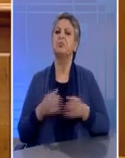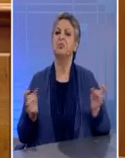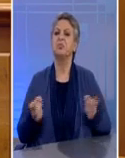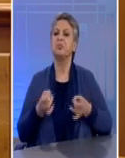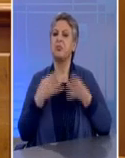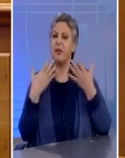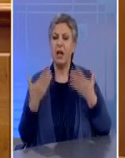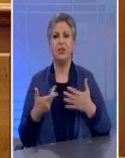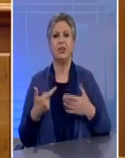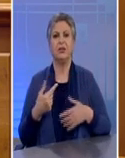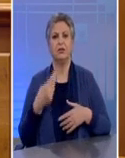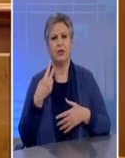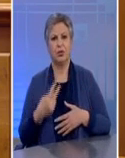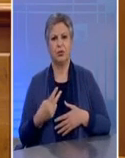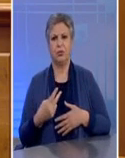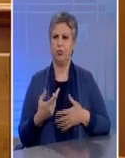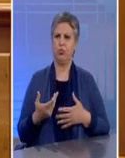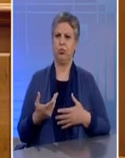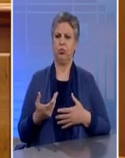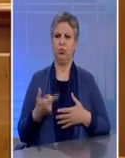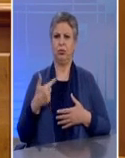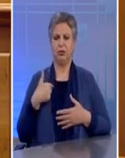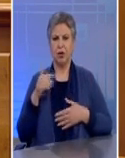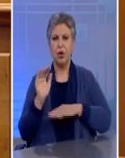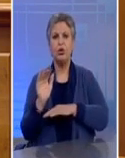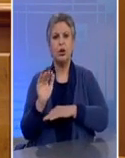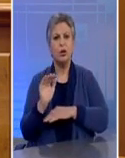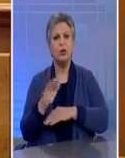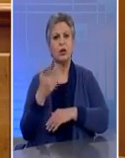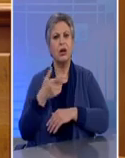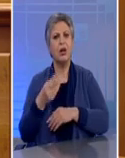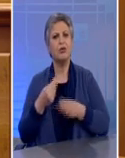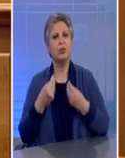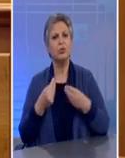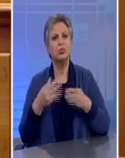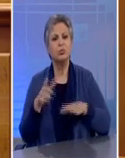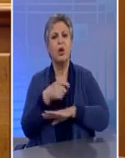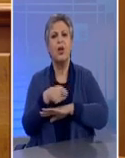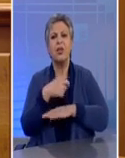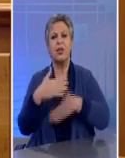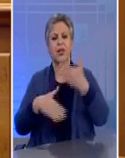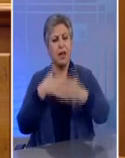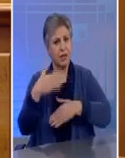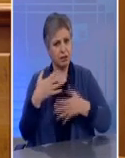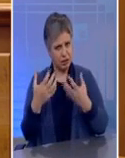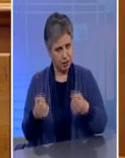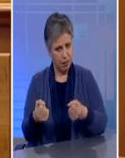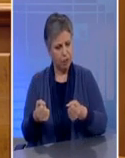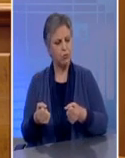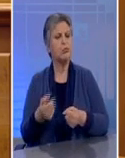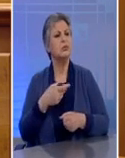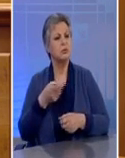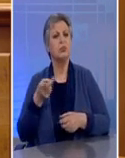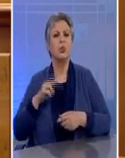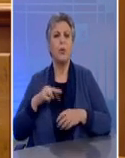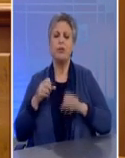εγώ. Λέω, γίνονται κακοδικίες? Λέει, βέβαια γίνονται, και έρχομαι και παίρνω όλο το φάκελο και τον εξετάζω. Θα κάτσω 20